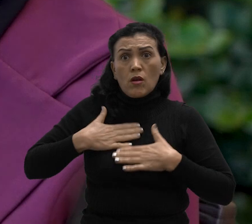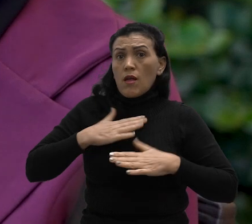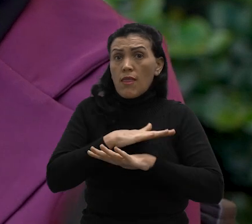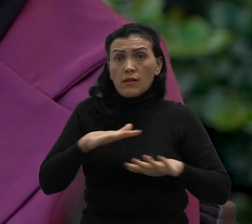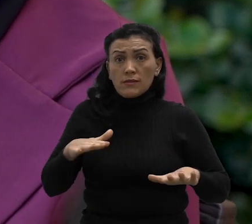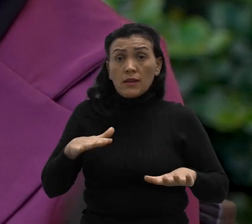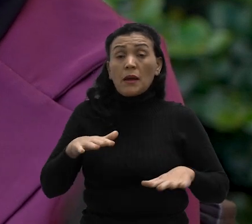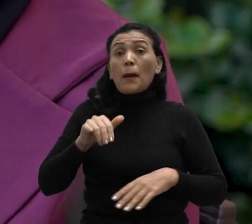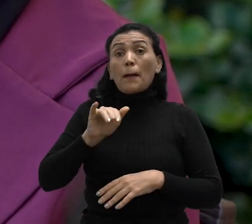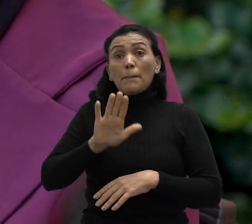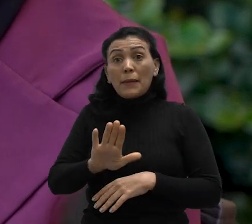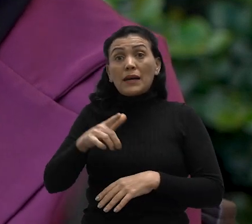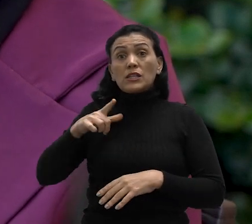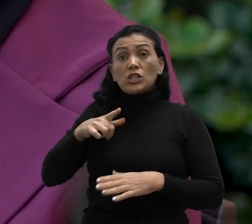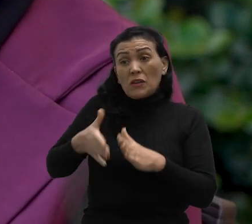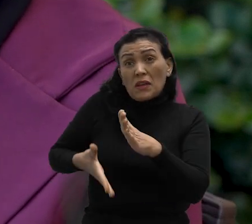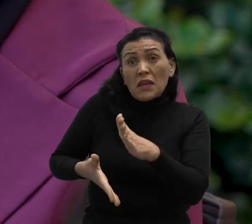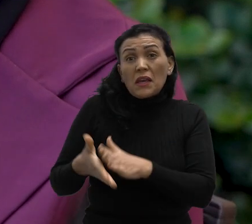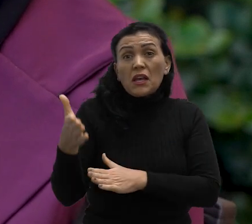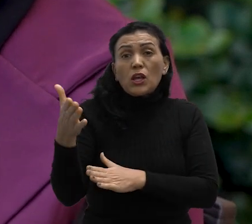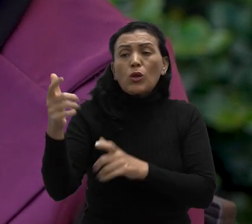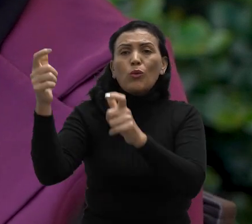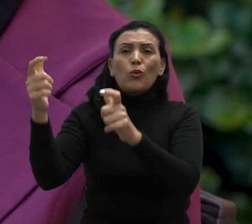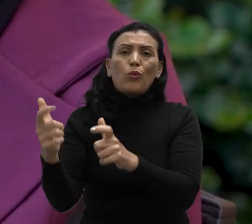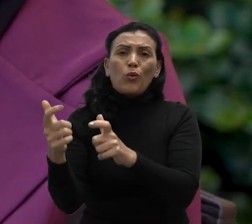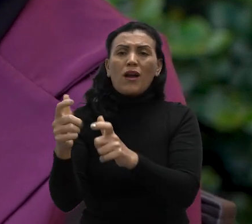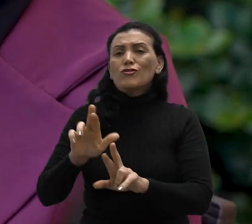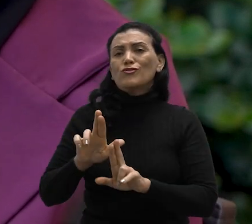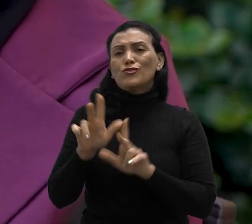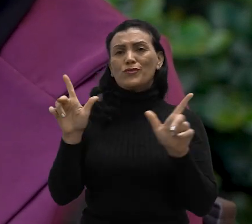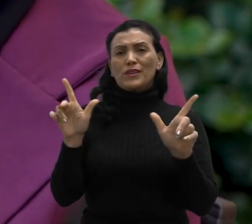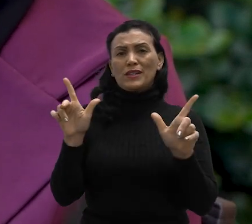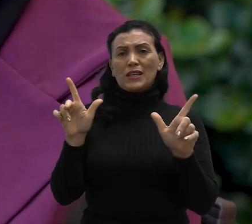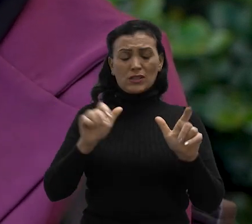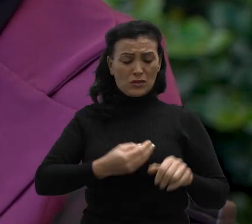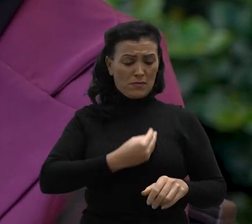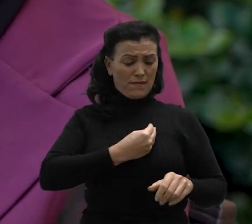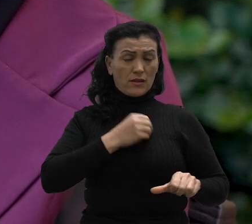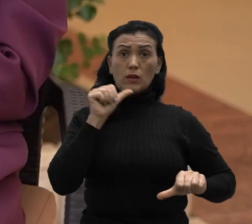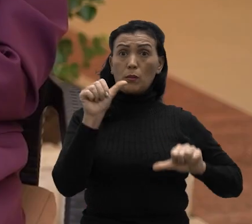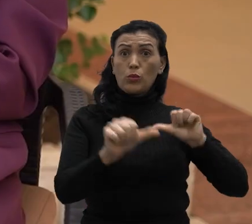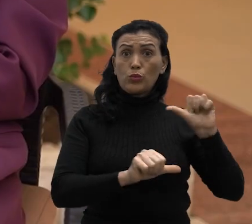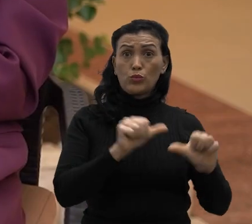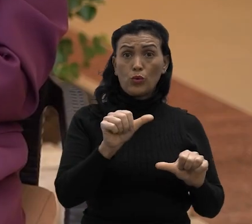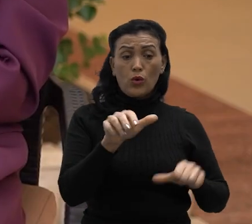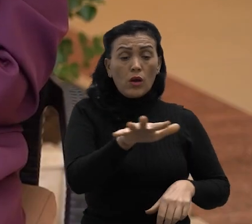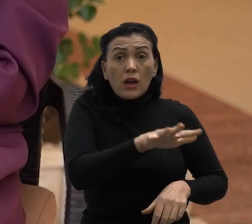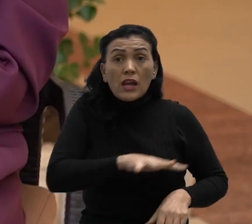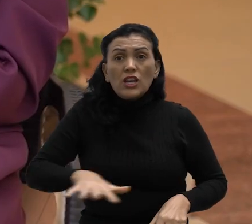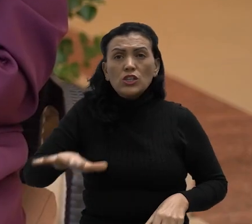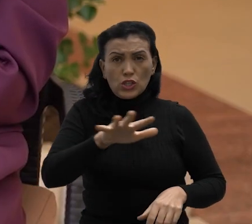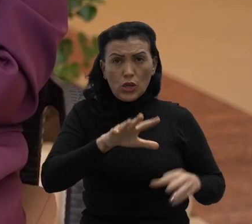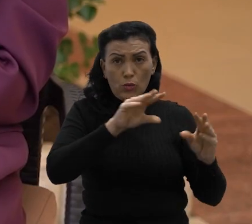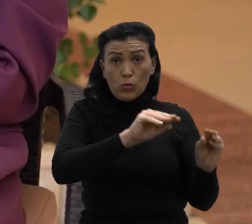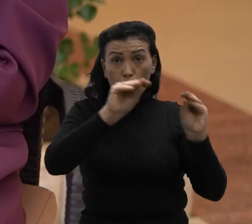مع عائلتي مرتاحة مبسوطة، ولكن غير مجرى الحياة من نقلة البيت لبيت تاني. كان حاليا